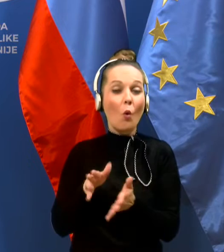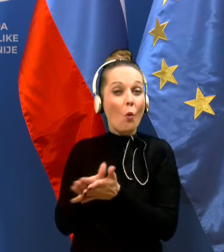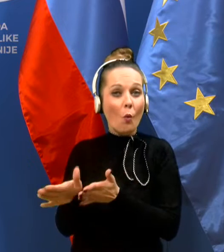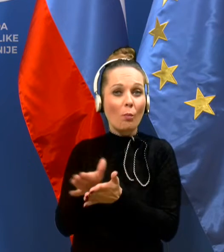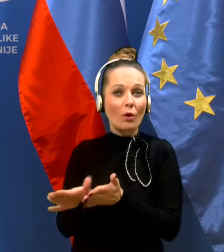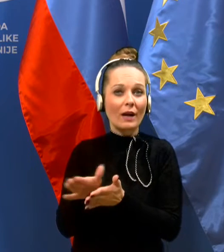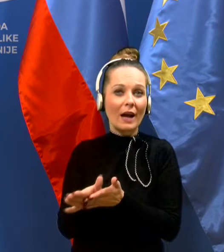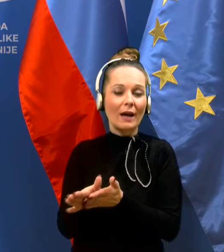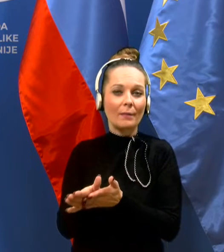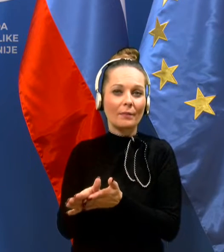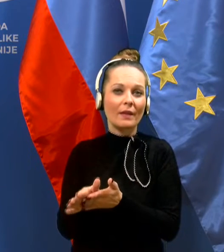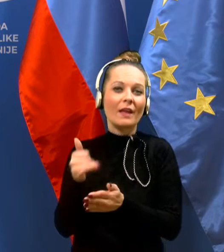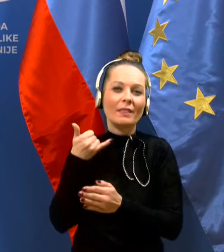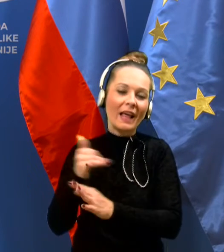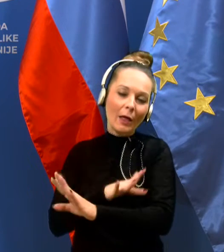uporabe